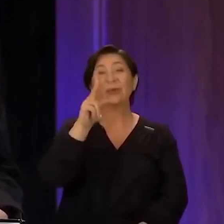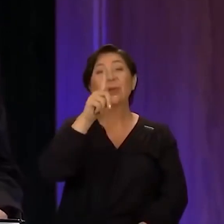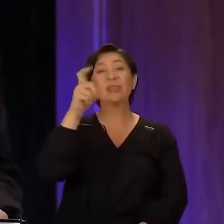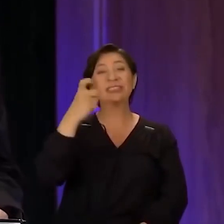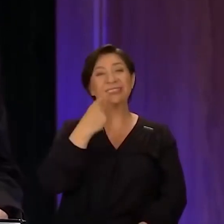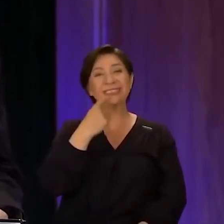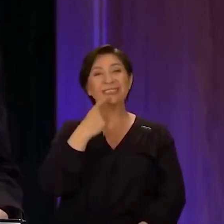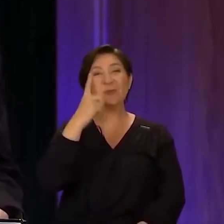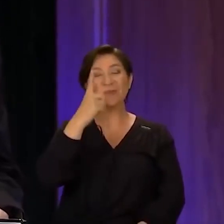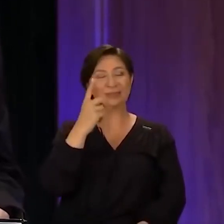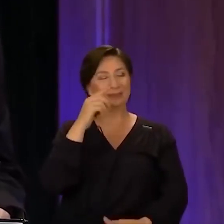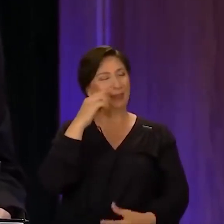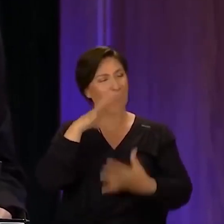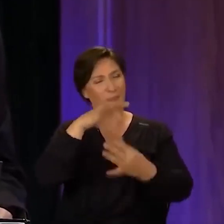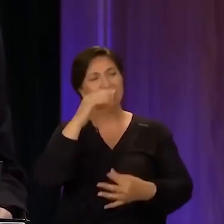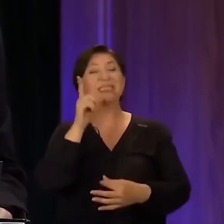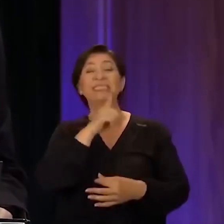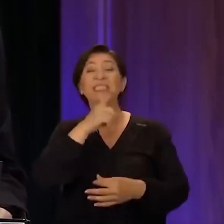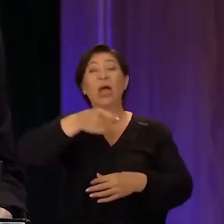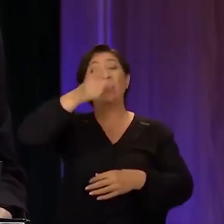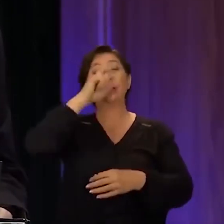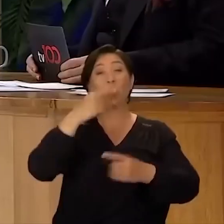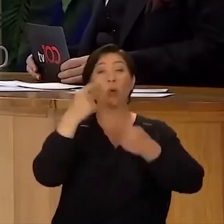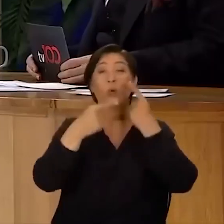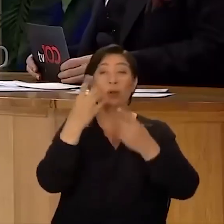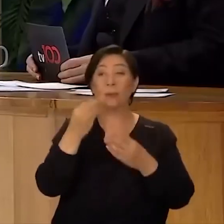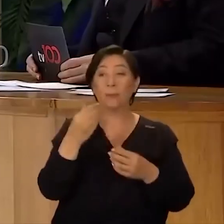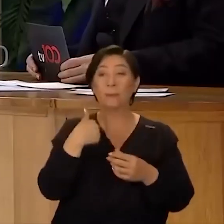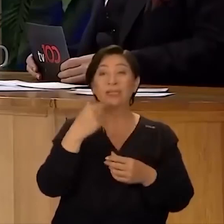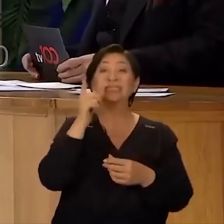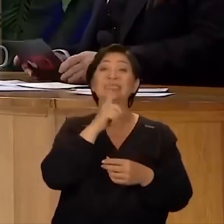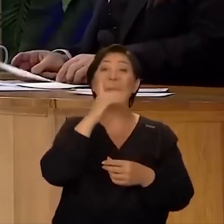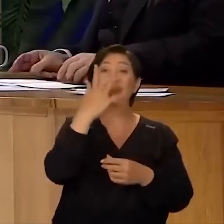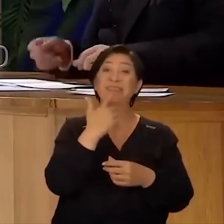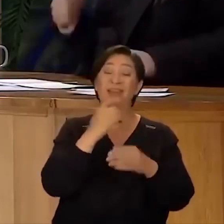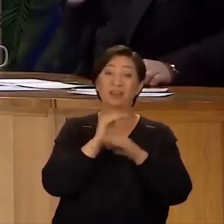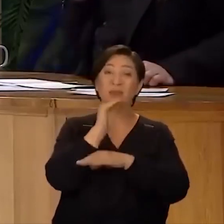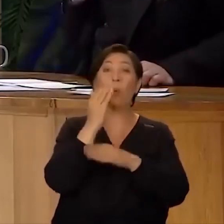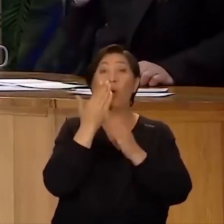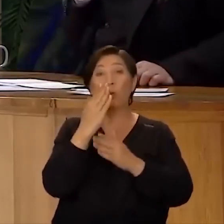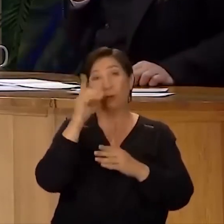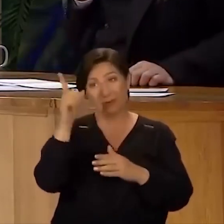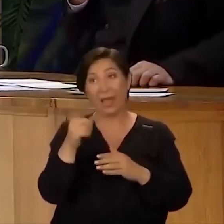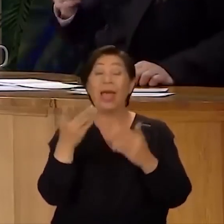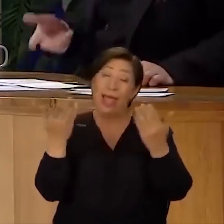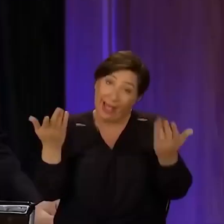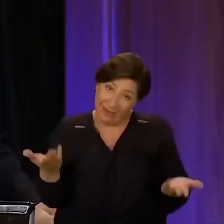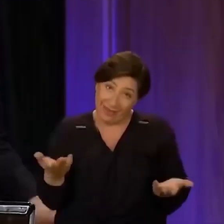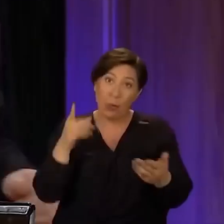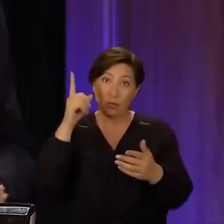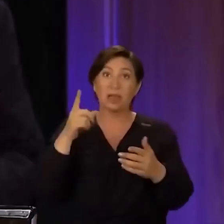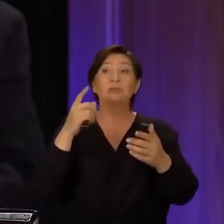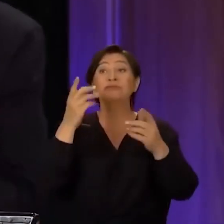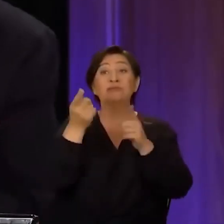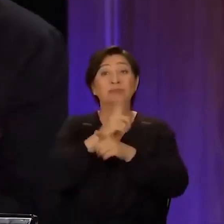2019 yılında birisi yükle kalçasından söz ediyor diye ki ben de İngiltere'de içinde yaşadığımı ne okudum Evet tabii ki